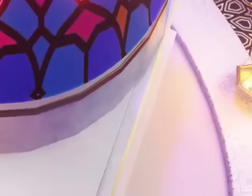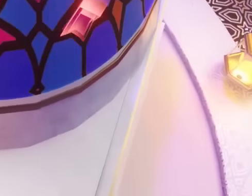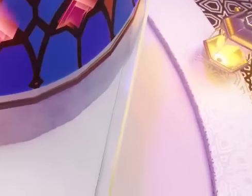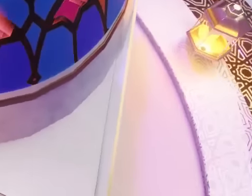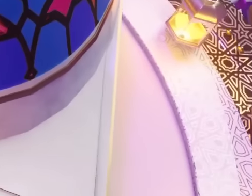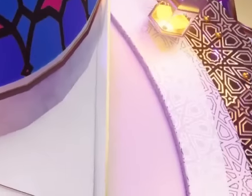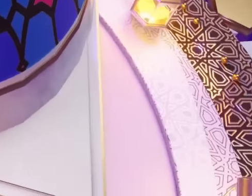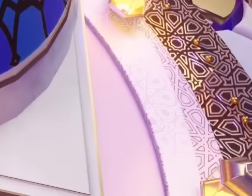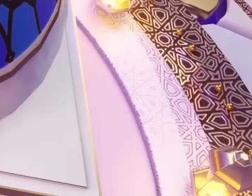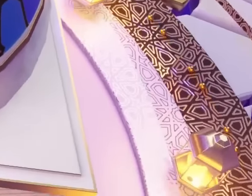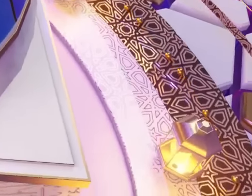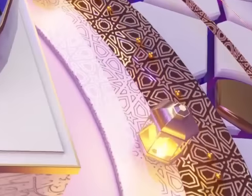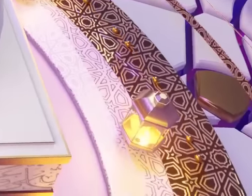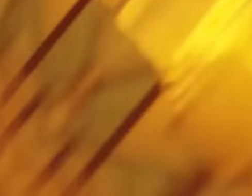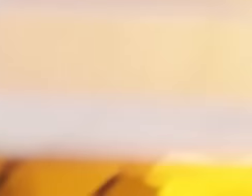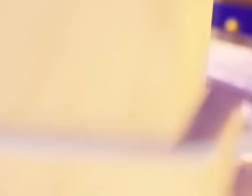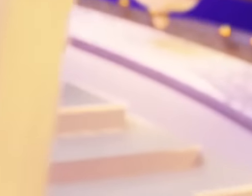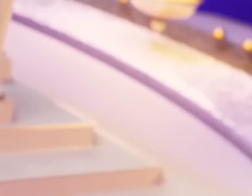ya